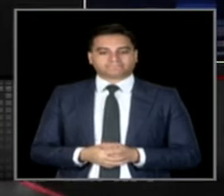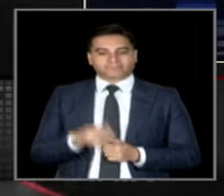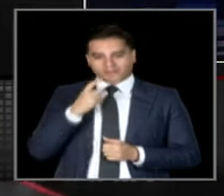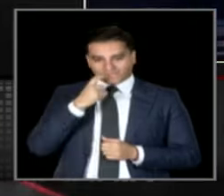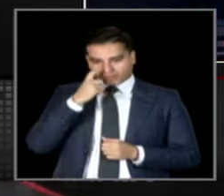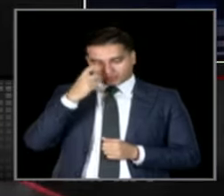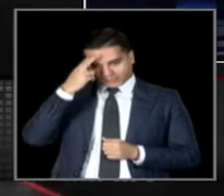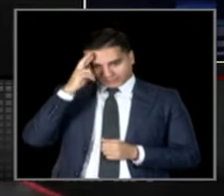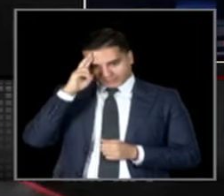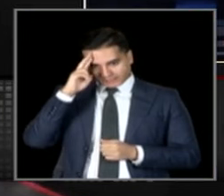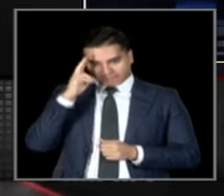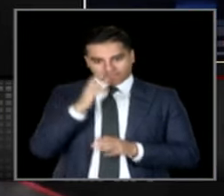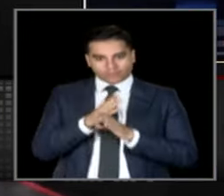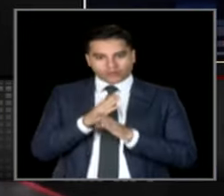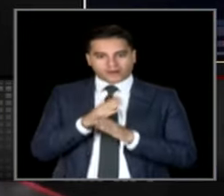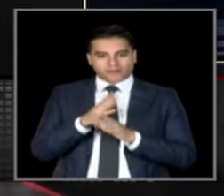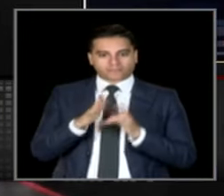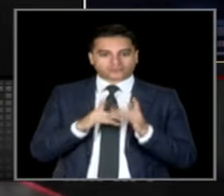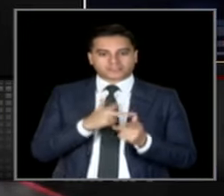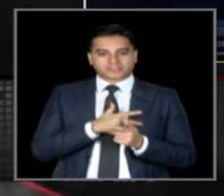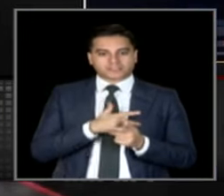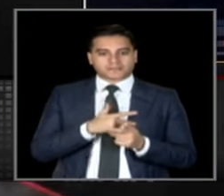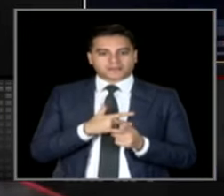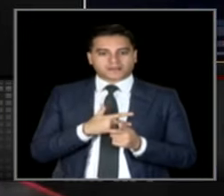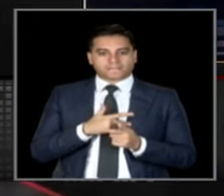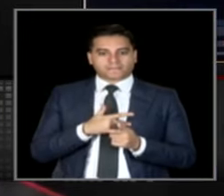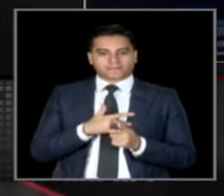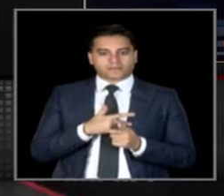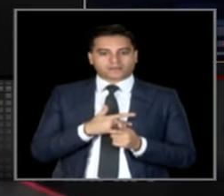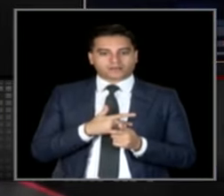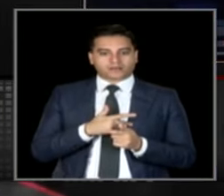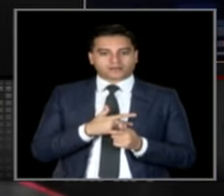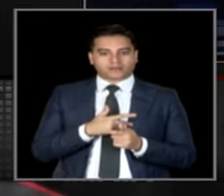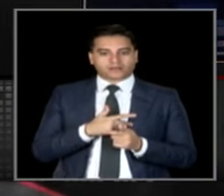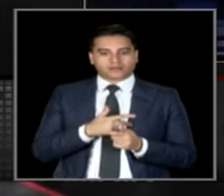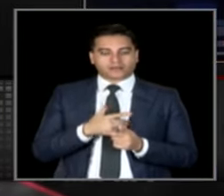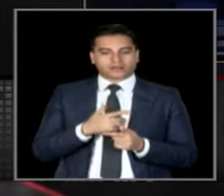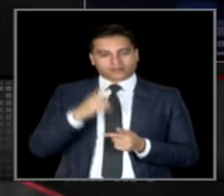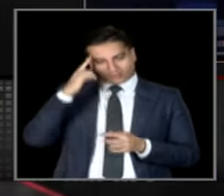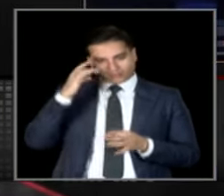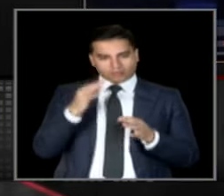فنون. من هي مخرجة مسلسل ضمير أبلة حكمت؟